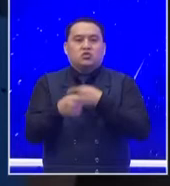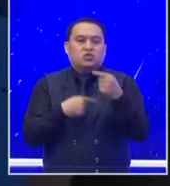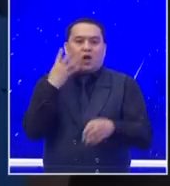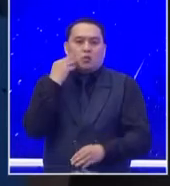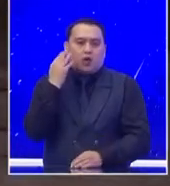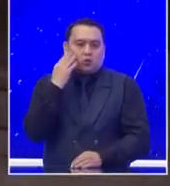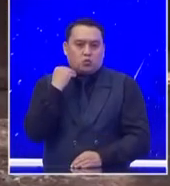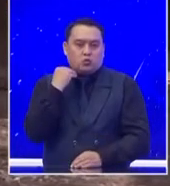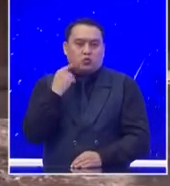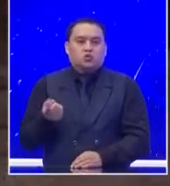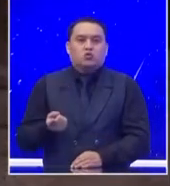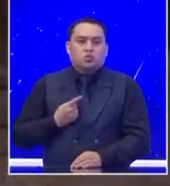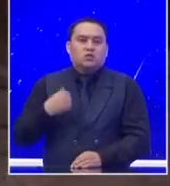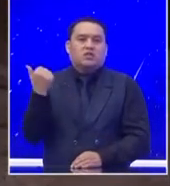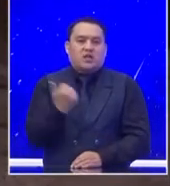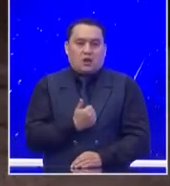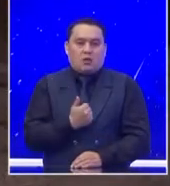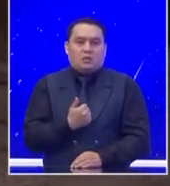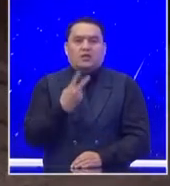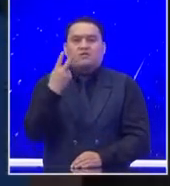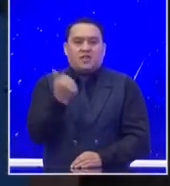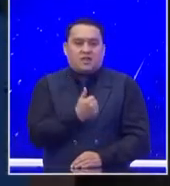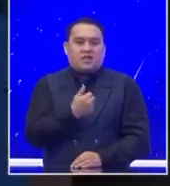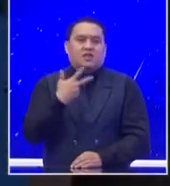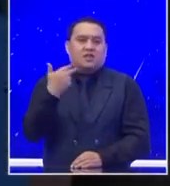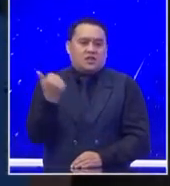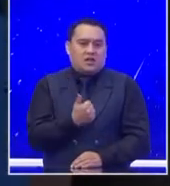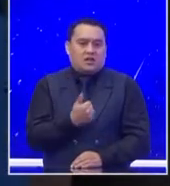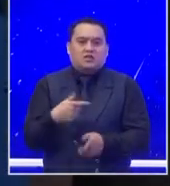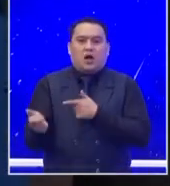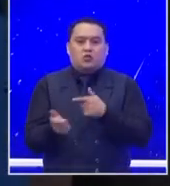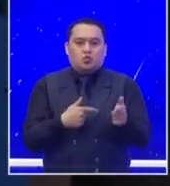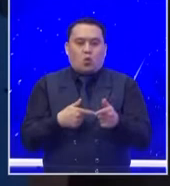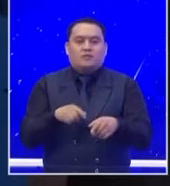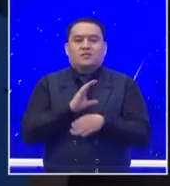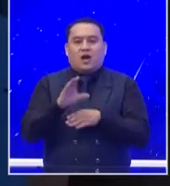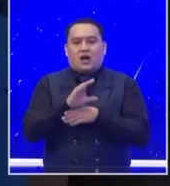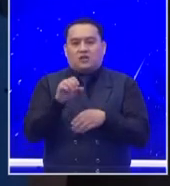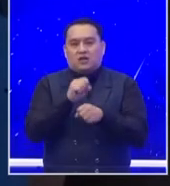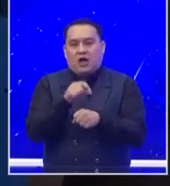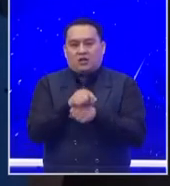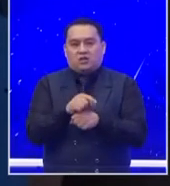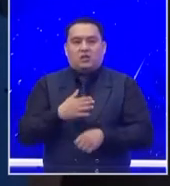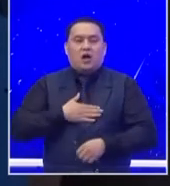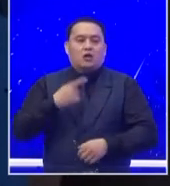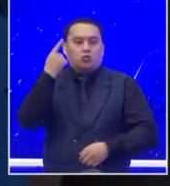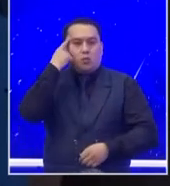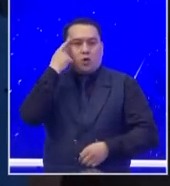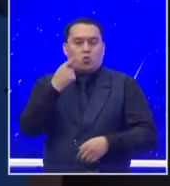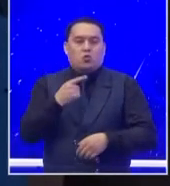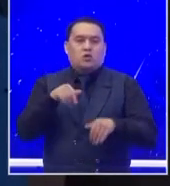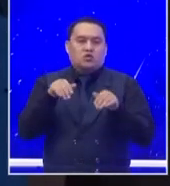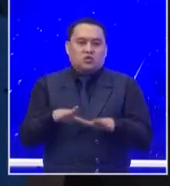Алмату и ждут неделями. Бывает 2 недели, бывает 3 недели на изготовление, на поставку. А тут я решил,